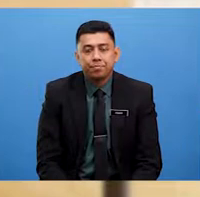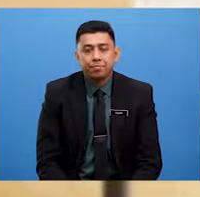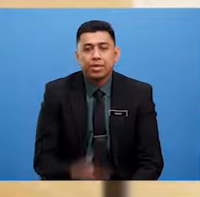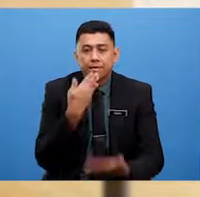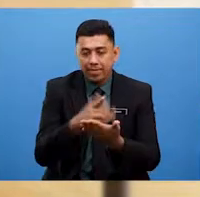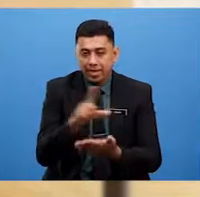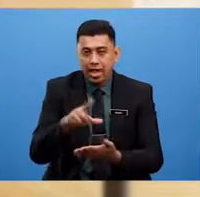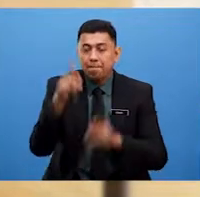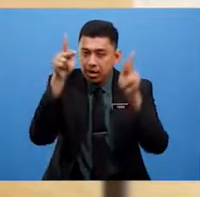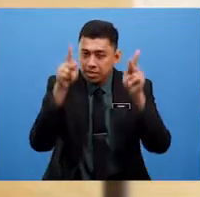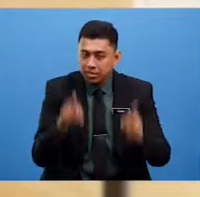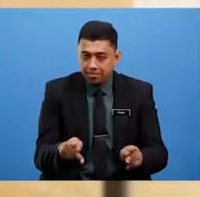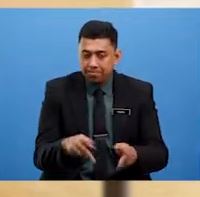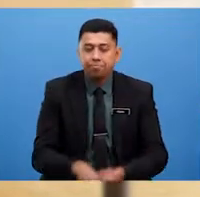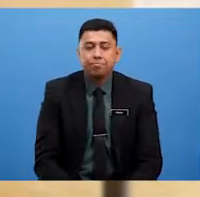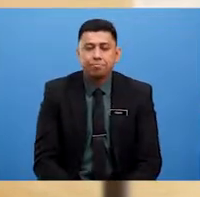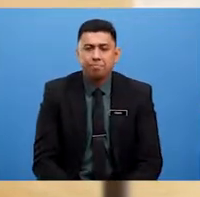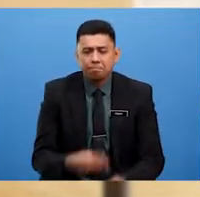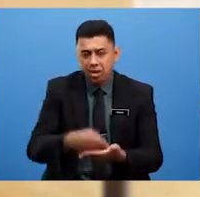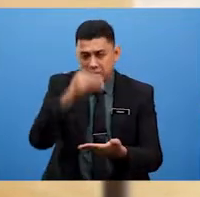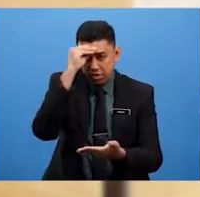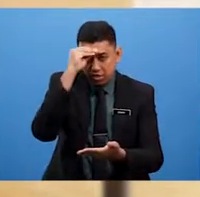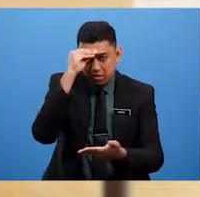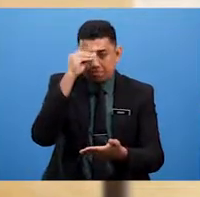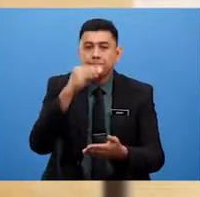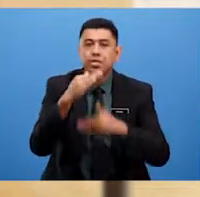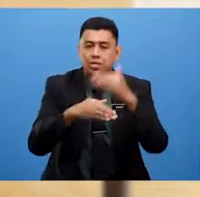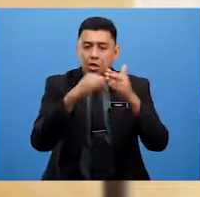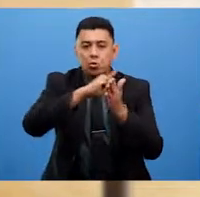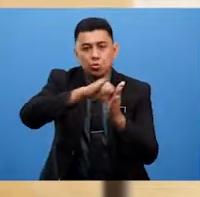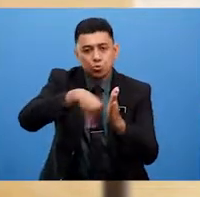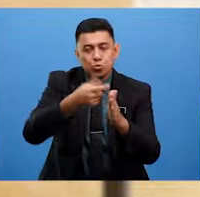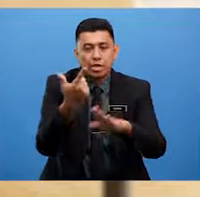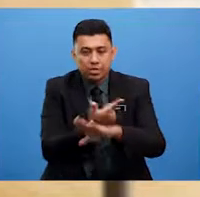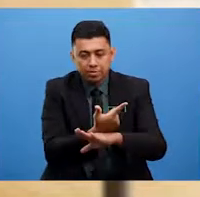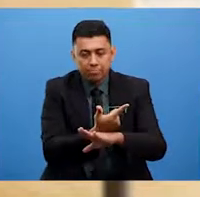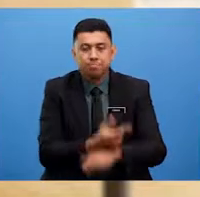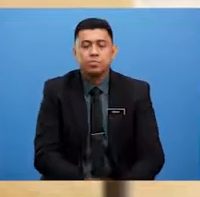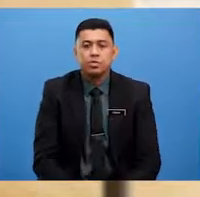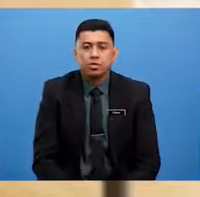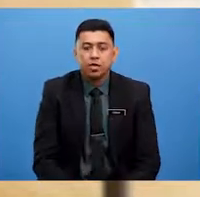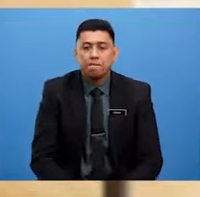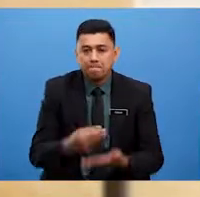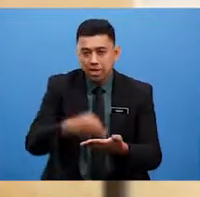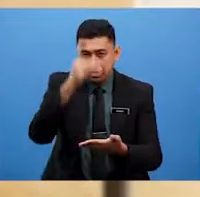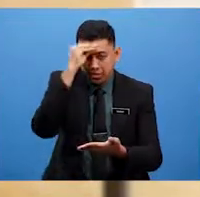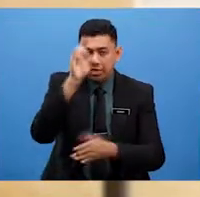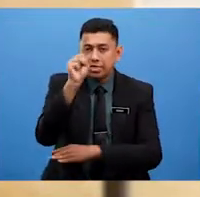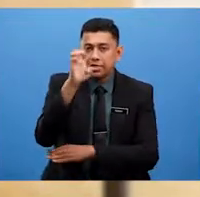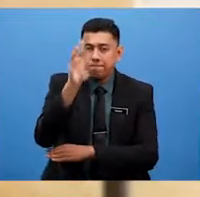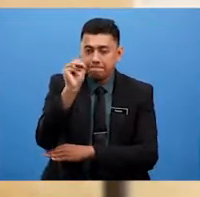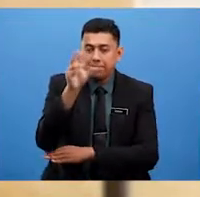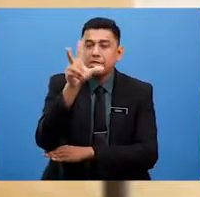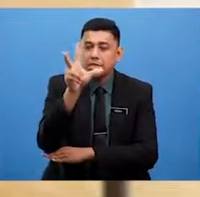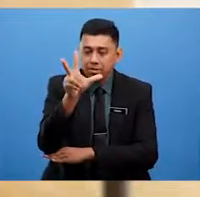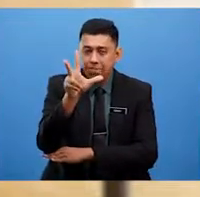Baiklah pelajar-pelajar, kita akan mempelajari bidang kejurulatihan iaitu bidang yang dipelajari di Semester 3.